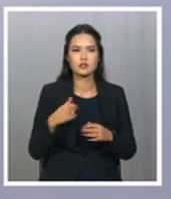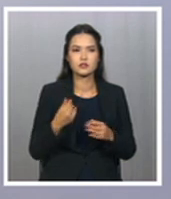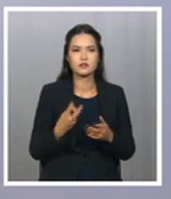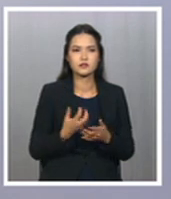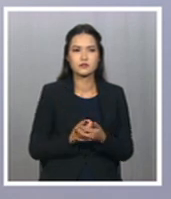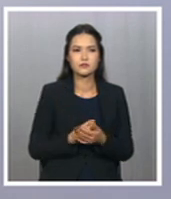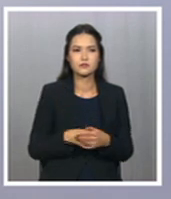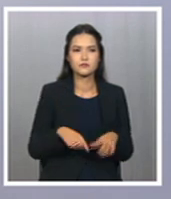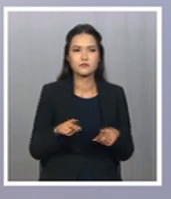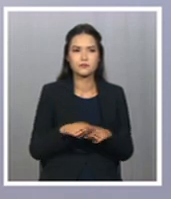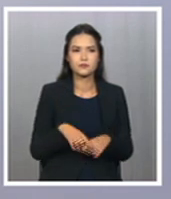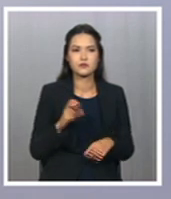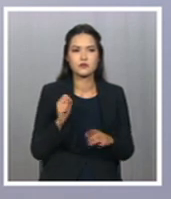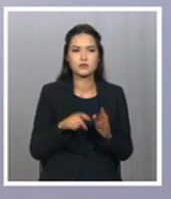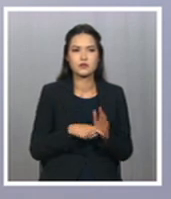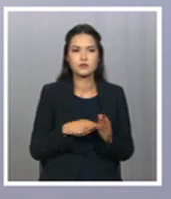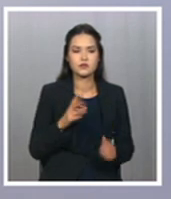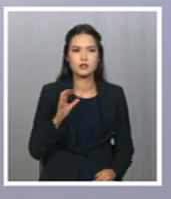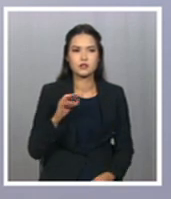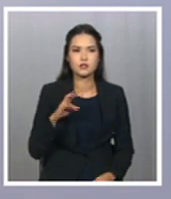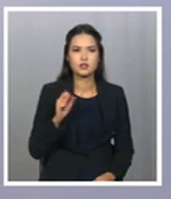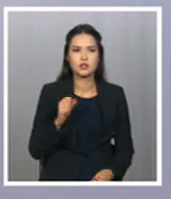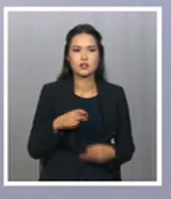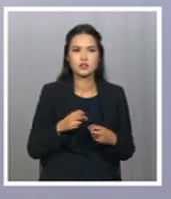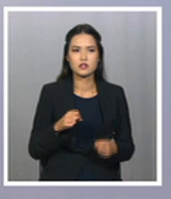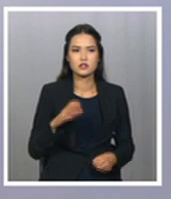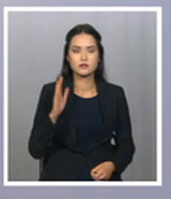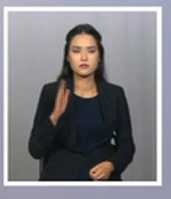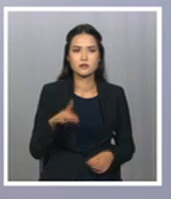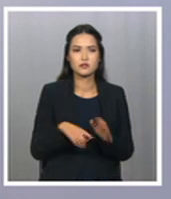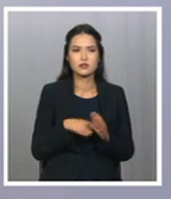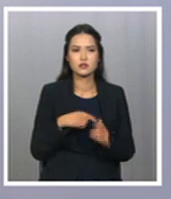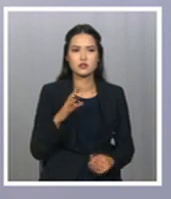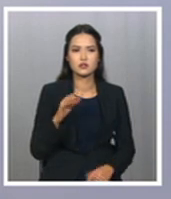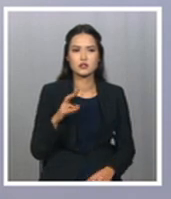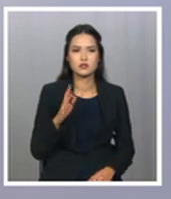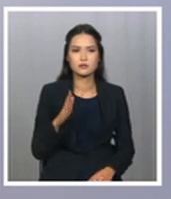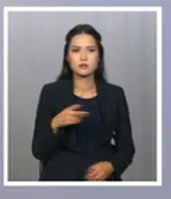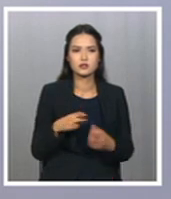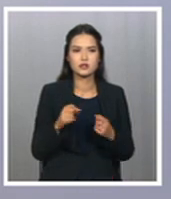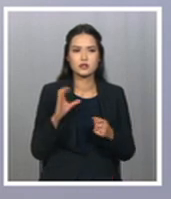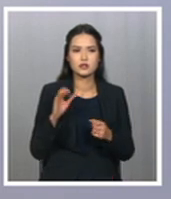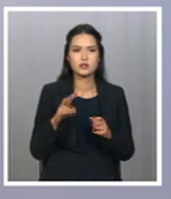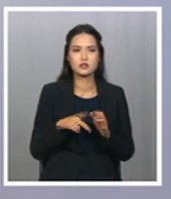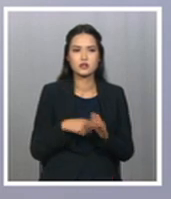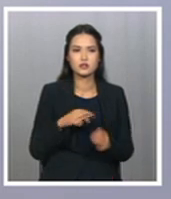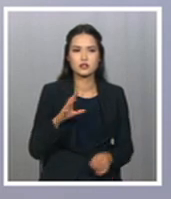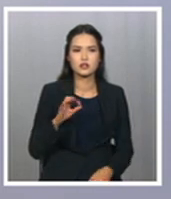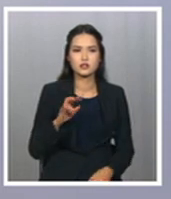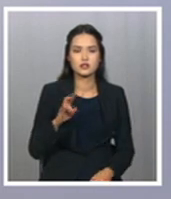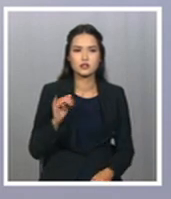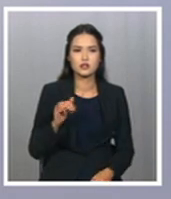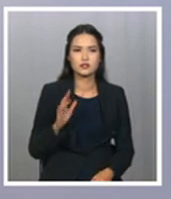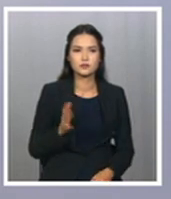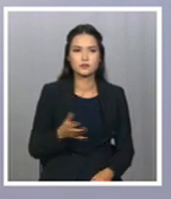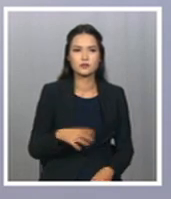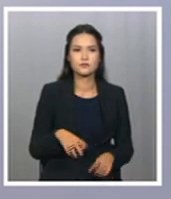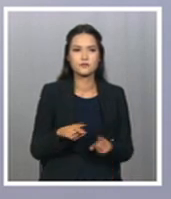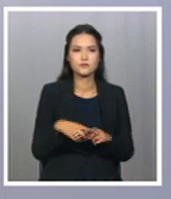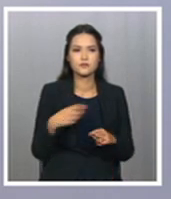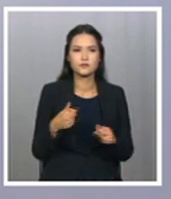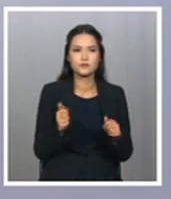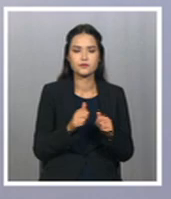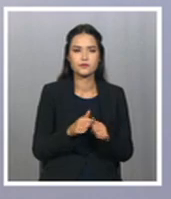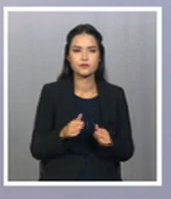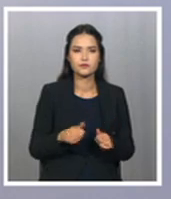бөлшектің теңдігінен, пропорциядан біз синус бетаны есептей аламыз. Синус бета Б көбейтілген синус